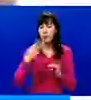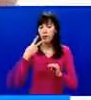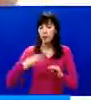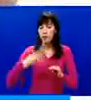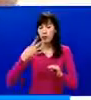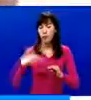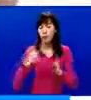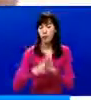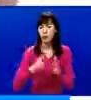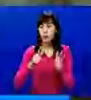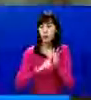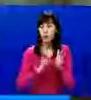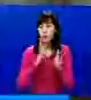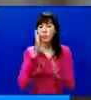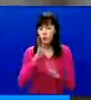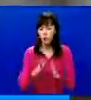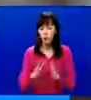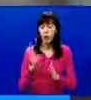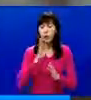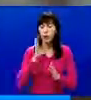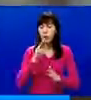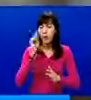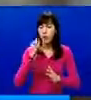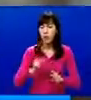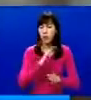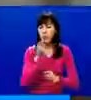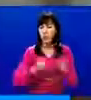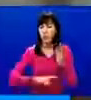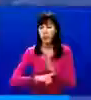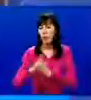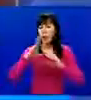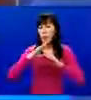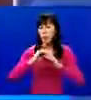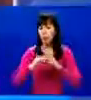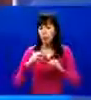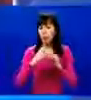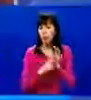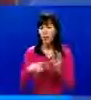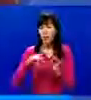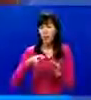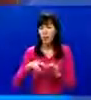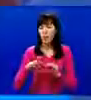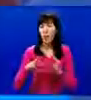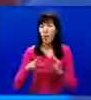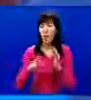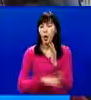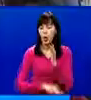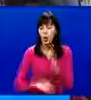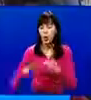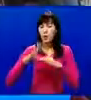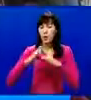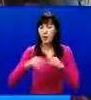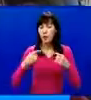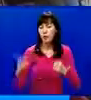до 7 утра. Освящать воду священники в храмах начнут еще с вечера, 18 января, после вечерней литургии.